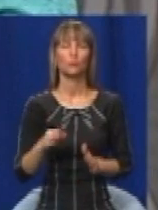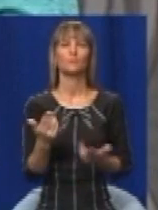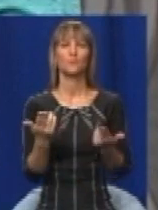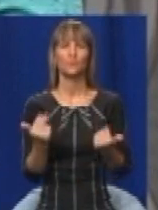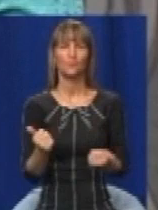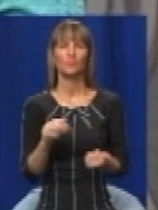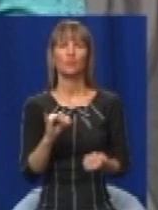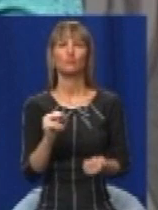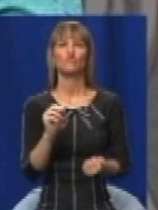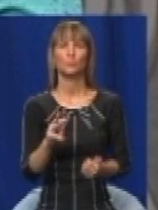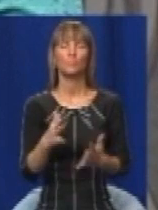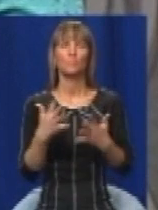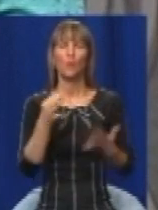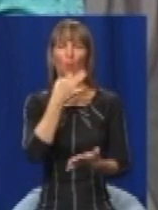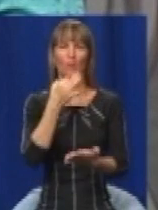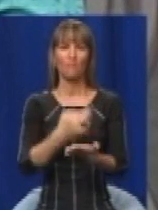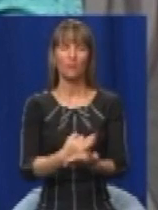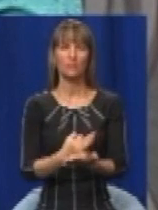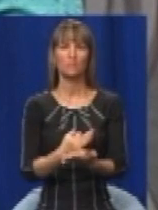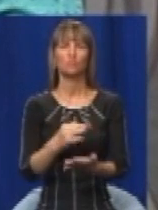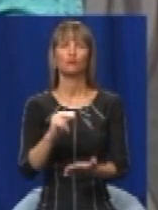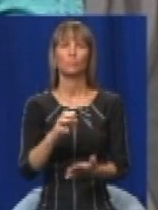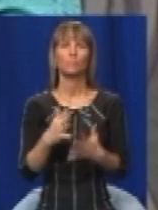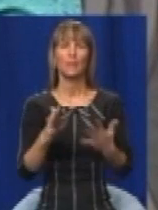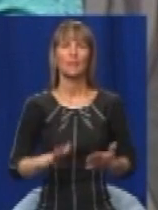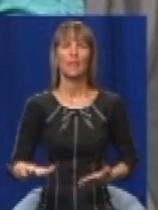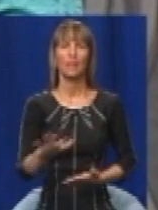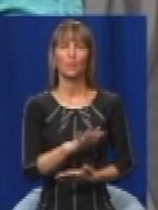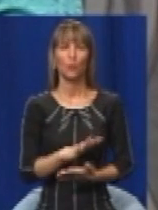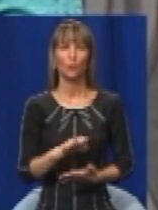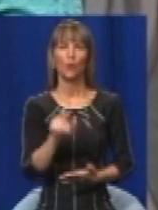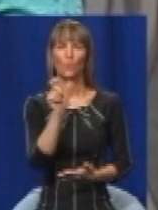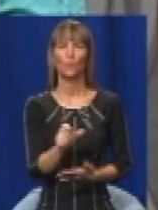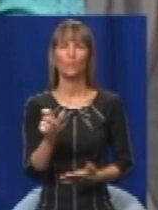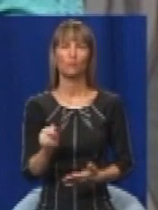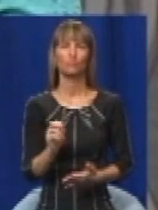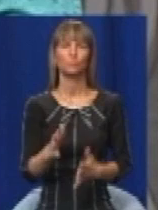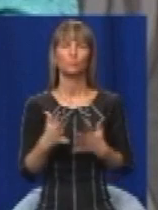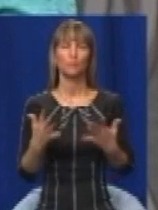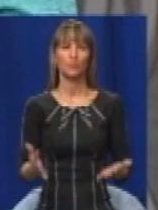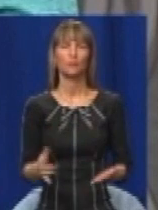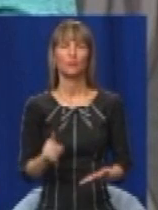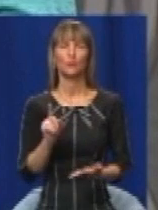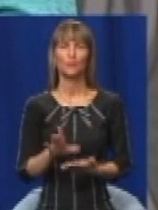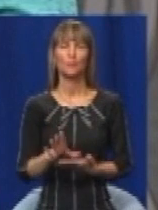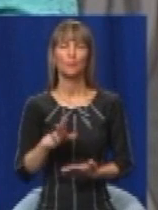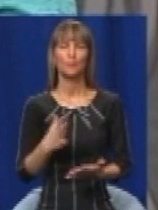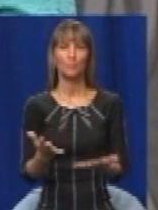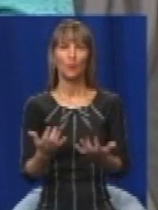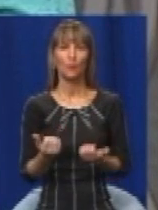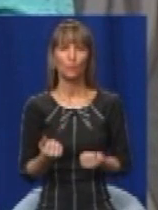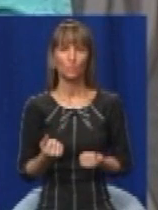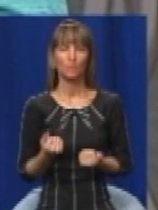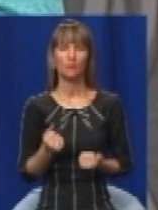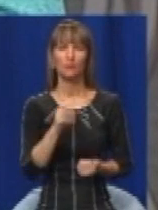таким чином, чим більше відповідальність, чим більше в тебе там територія, об'єкт, людей, чим більше, тим більше мають отримувати взагалі